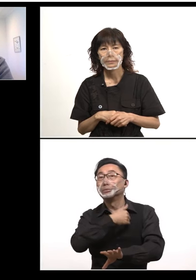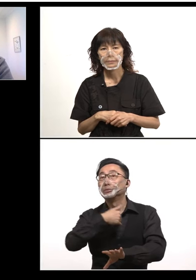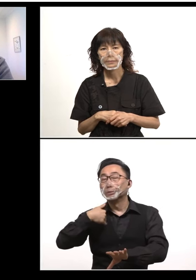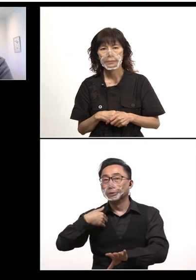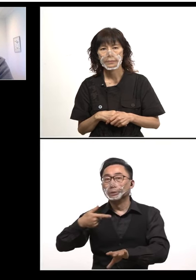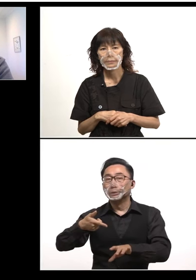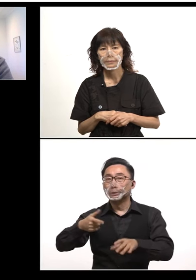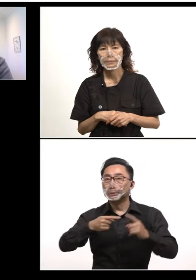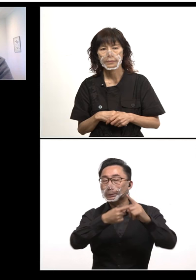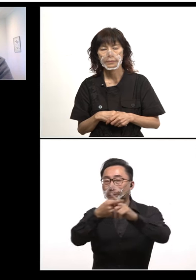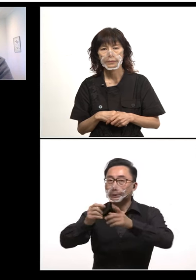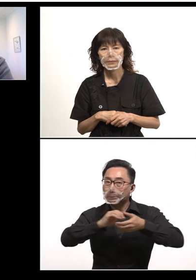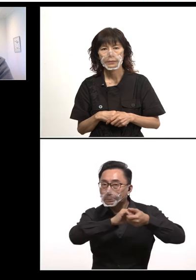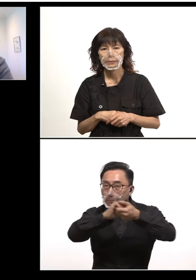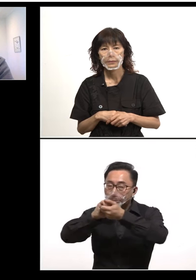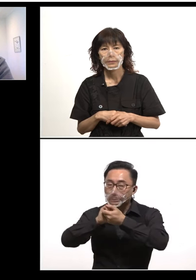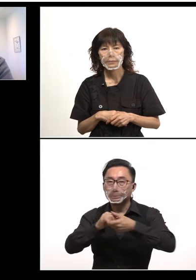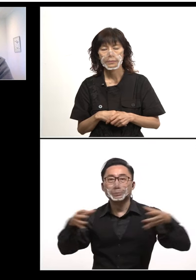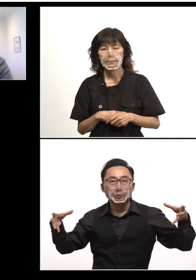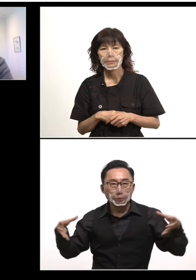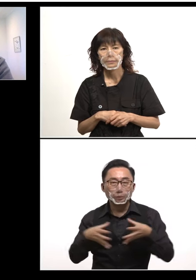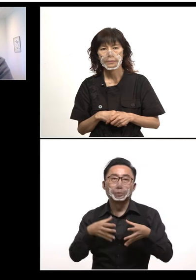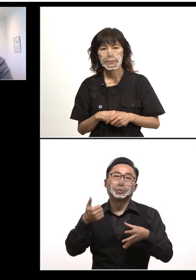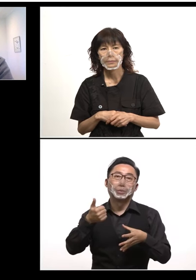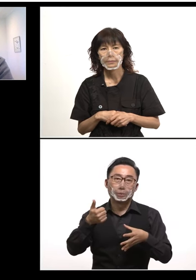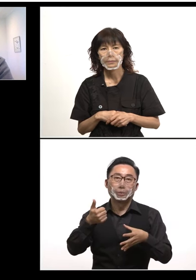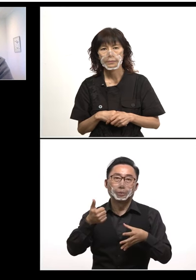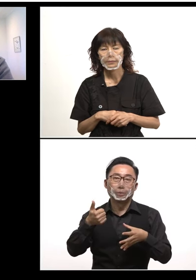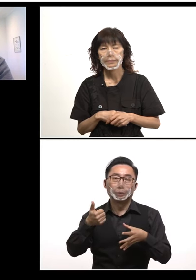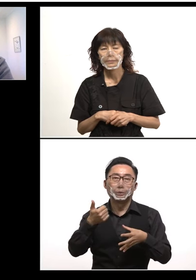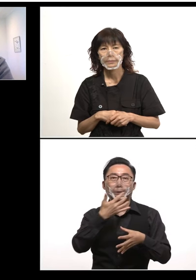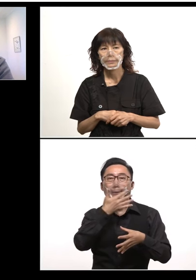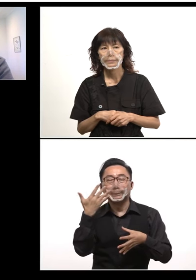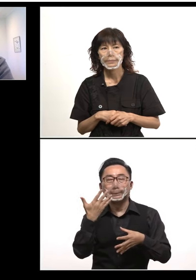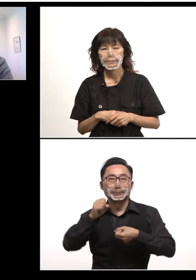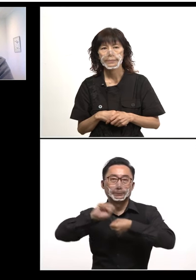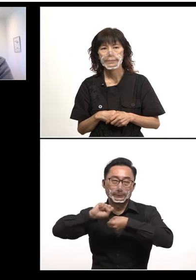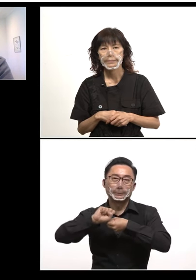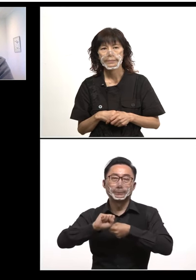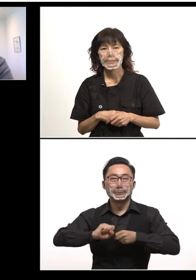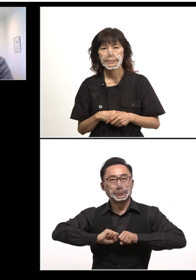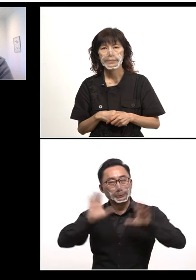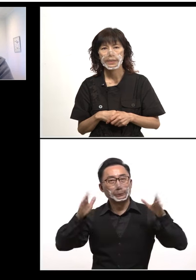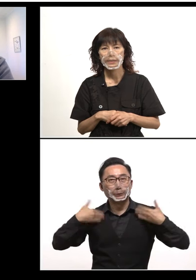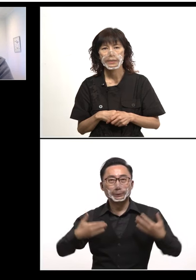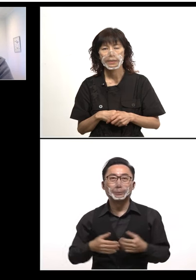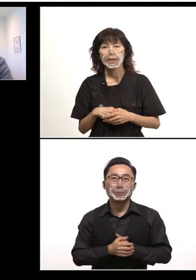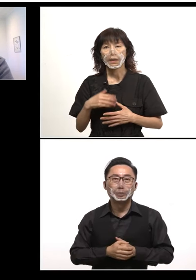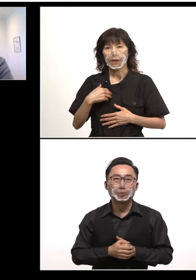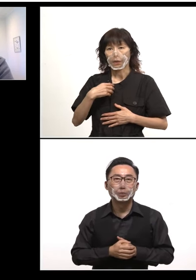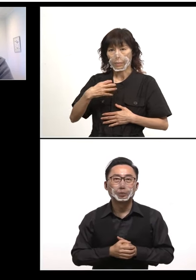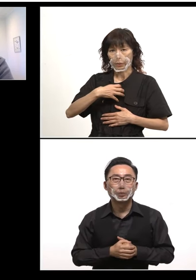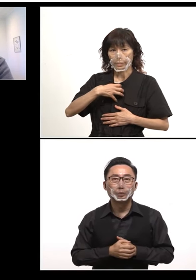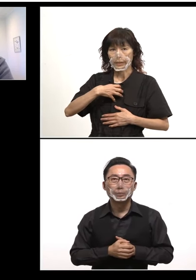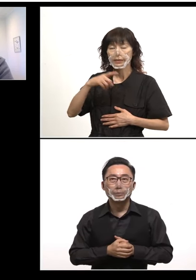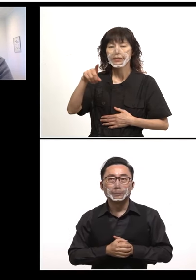樣係好重要，即係令生活即係老土啲講就多啲色彩。但係呢個係真嘅，我覺得。 咁我覺得其